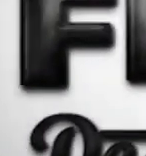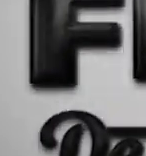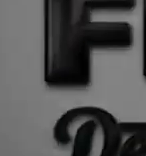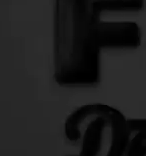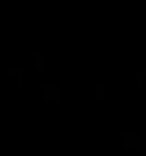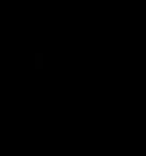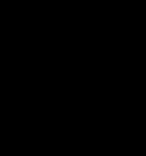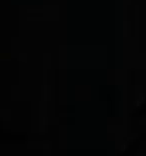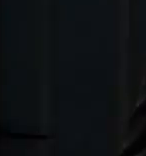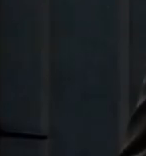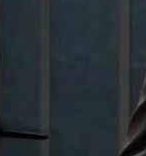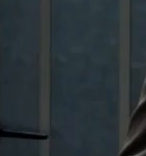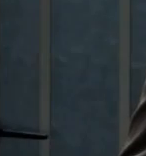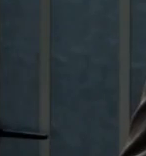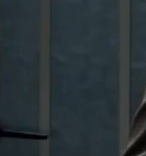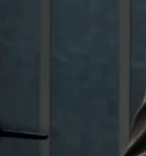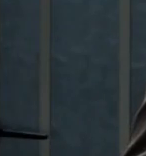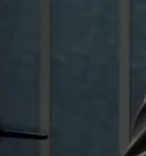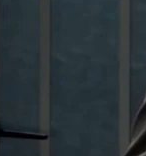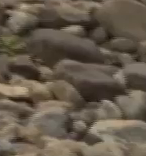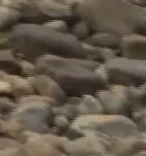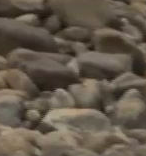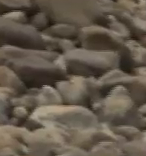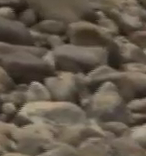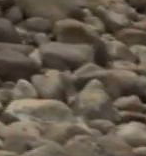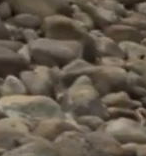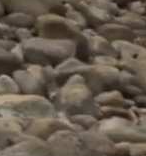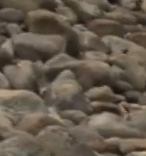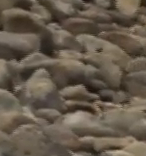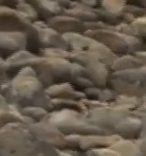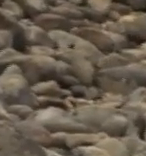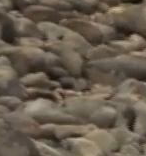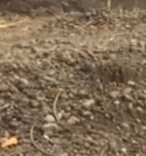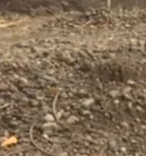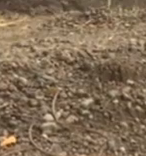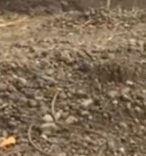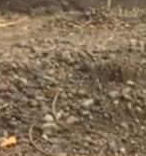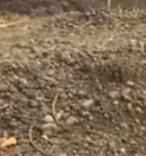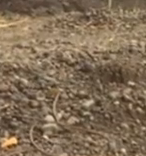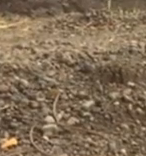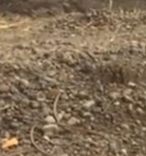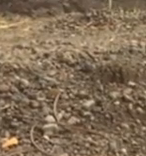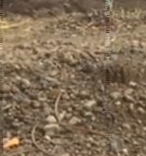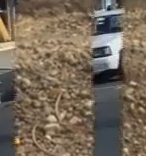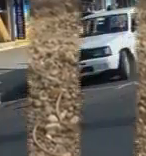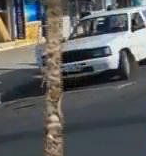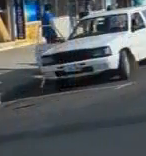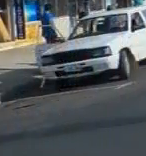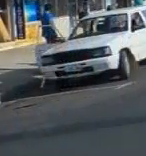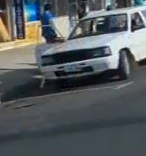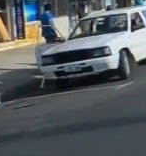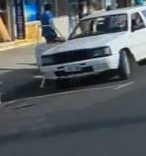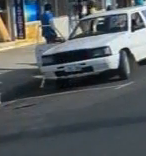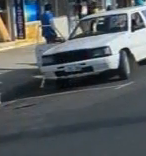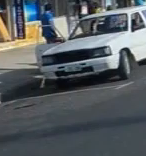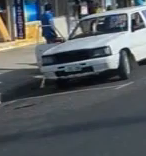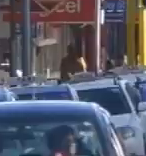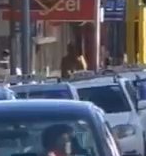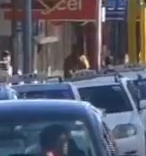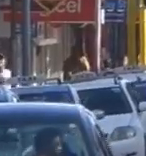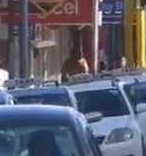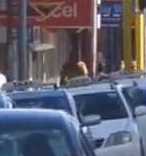2 देश की धड़कन। Good evening, Fiji. In this bulletin, Minister rebuffs land lies. Informal